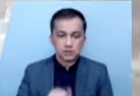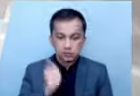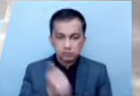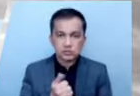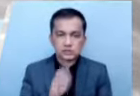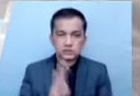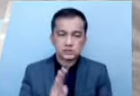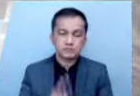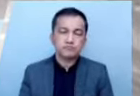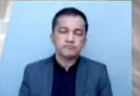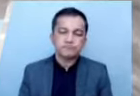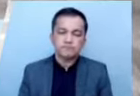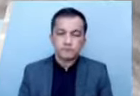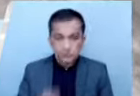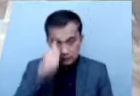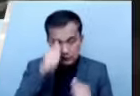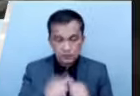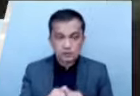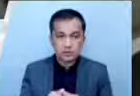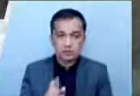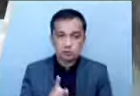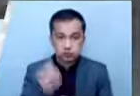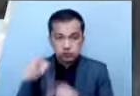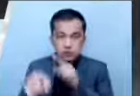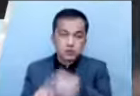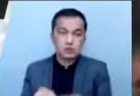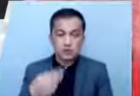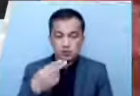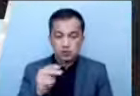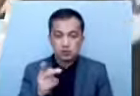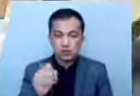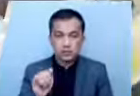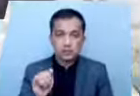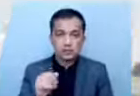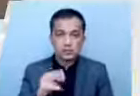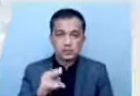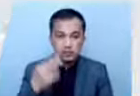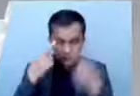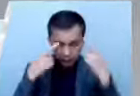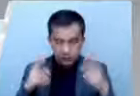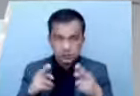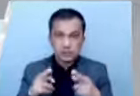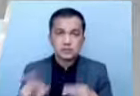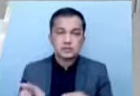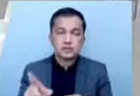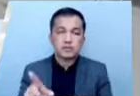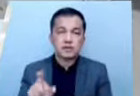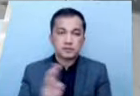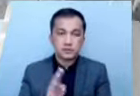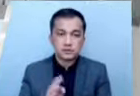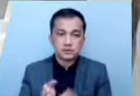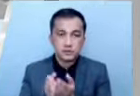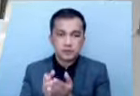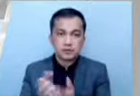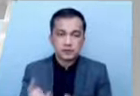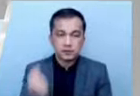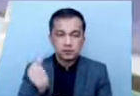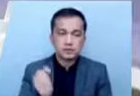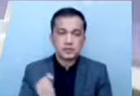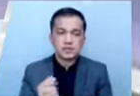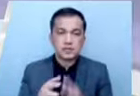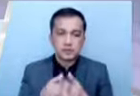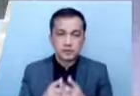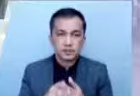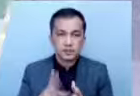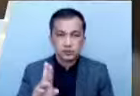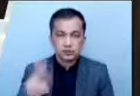Matatandaang naglunsad ng pag-atake ang Houthi rebels sa mga commercial ship na pagmamayari ng Amerika, United Kingdom at Israel